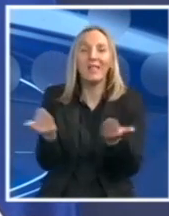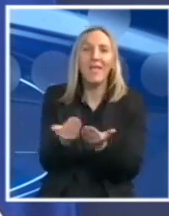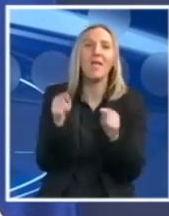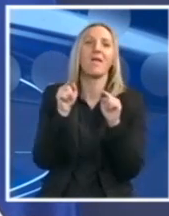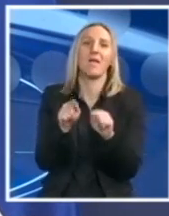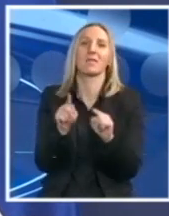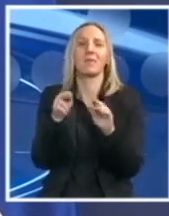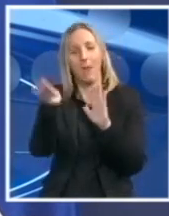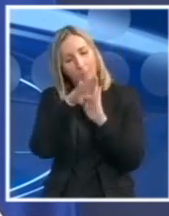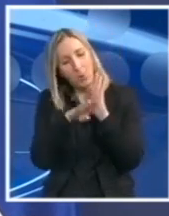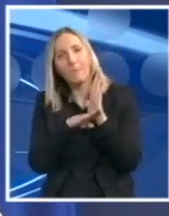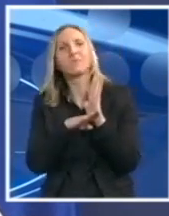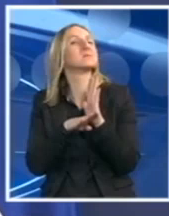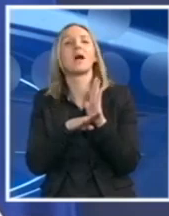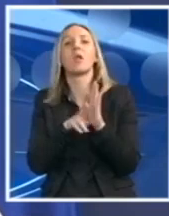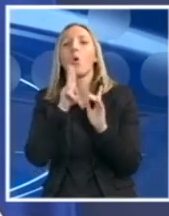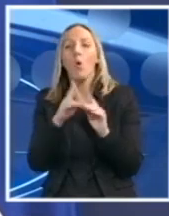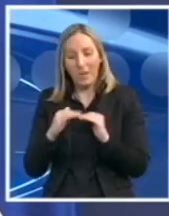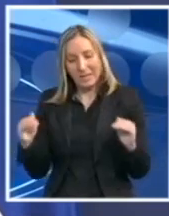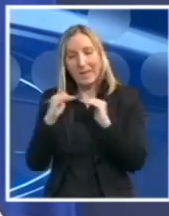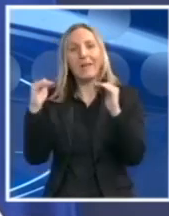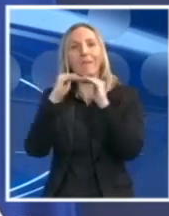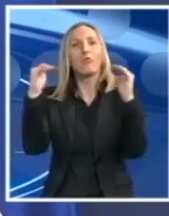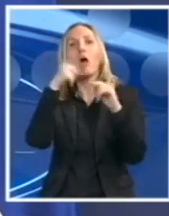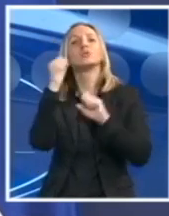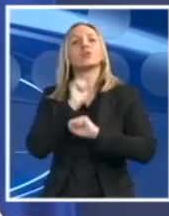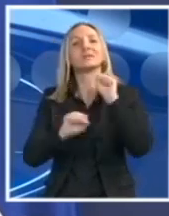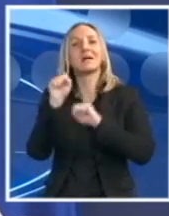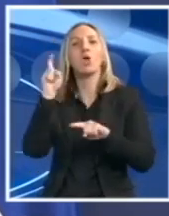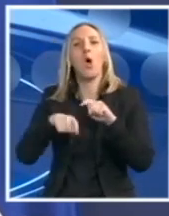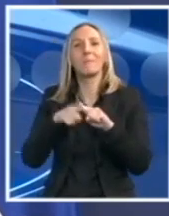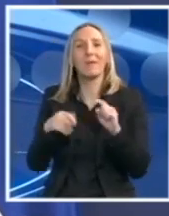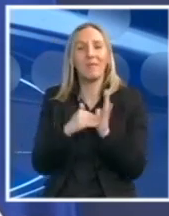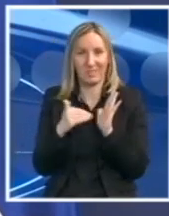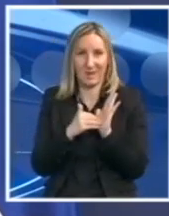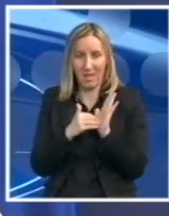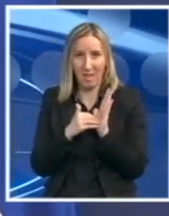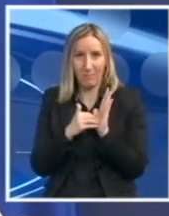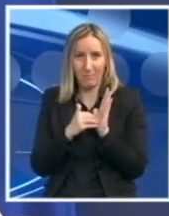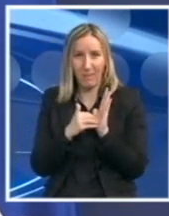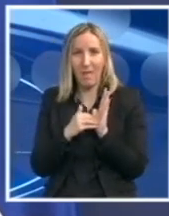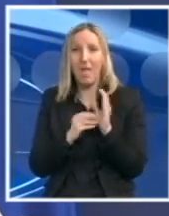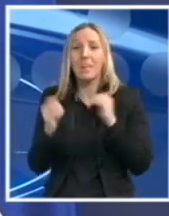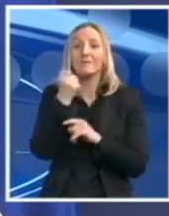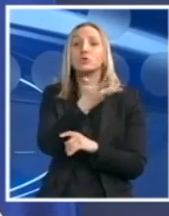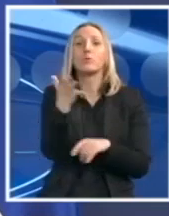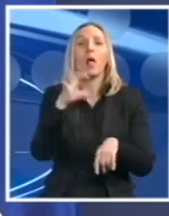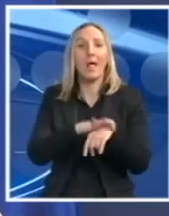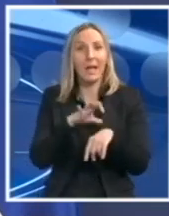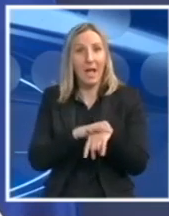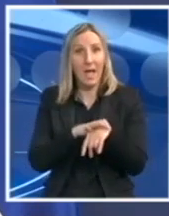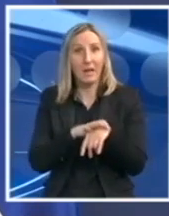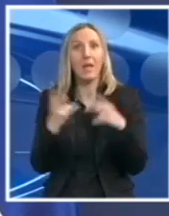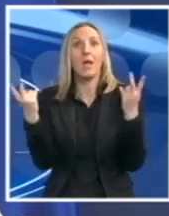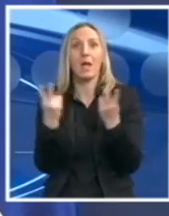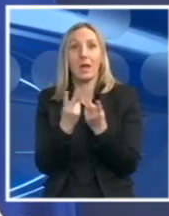propisano koji stepen nivoa lične zaštitne opreme je potreban. Za najveći broj lekara je upravo ovo ovako kao